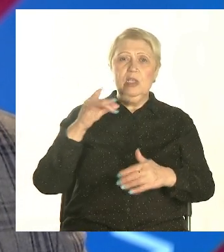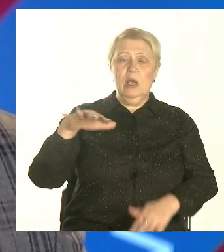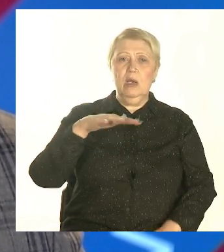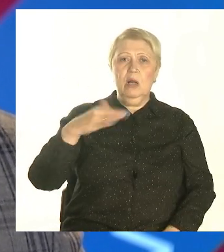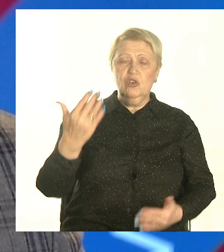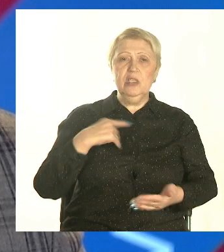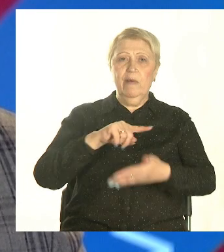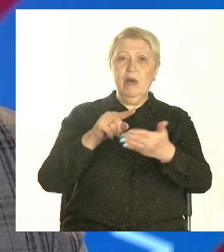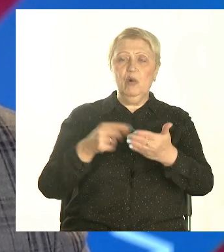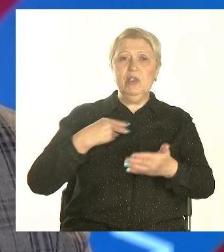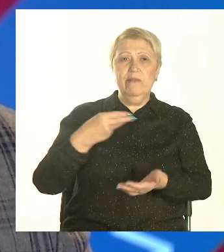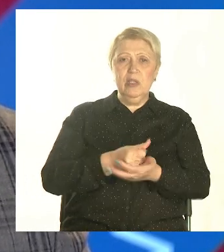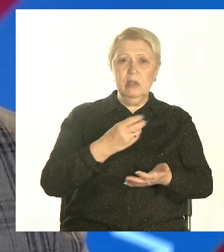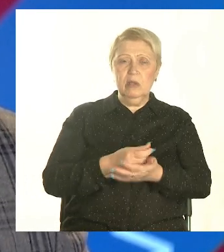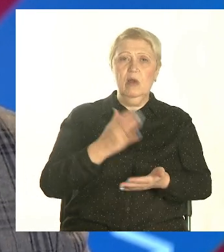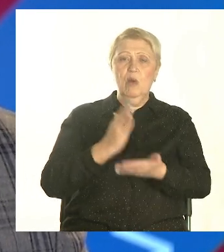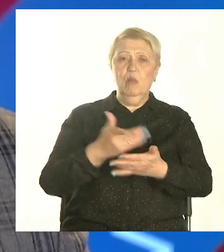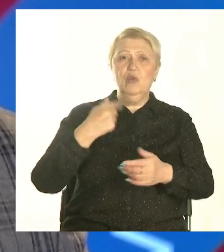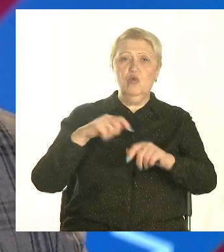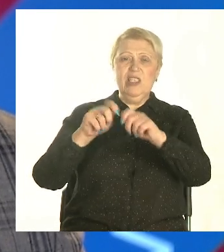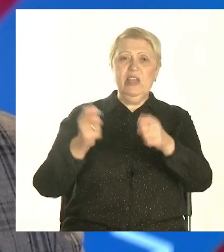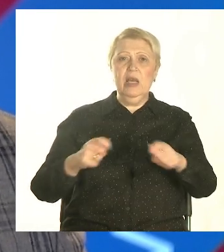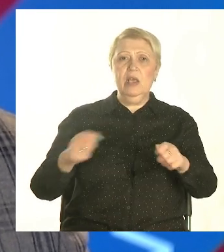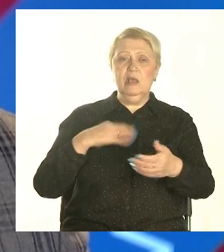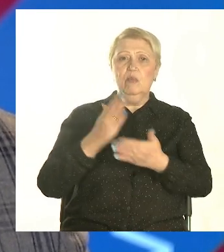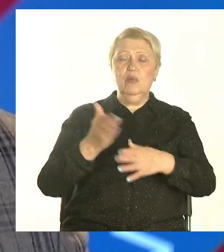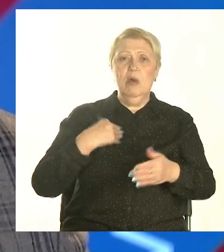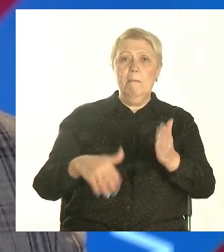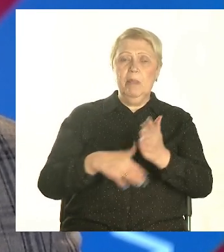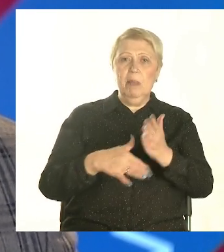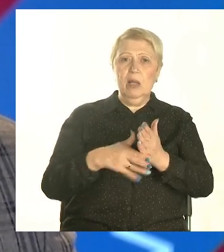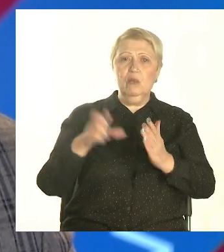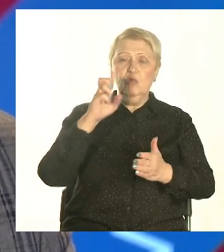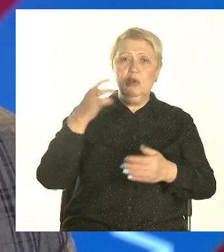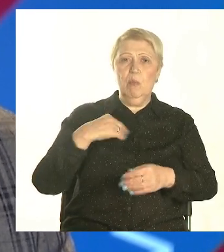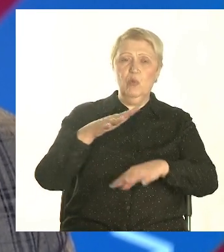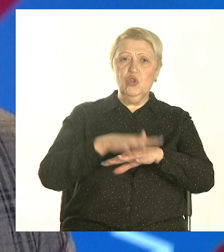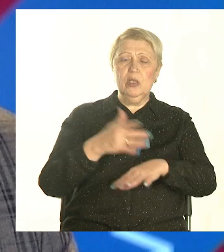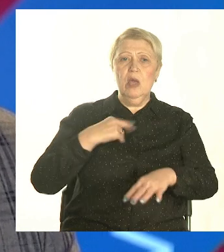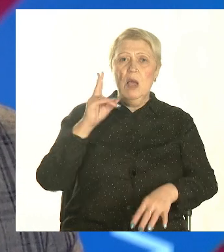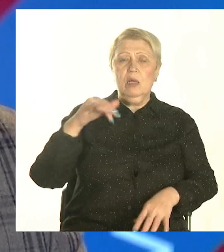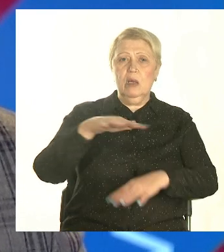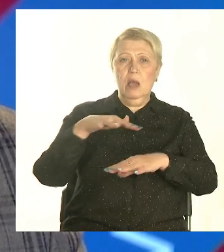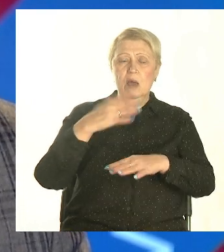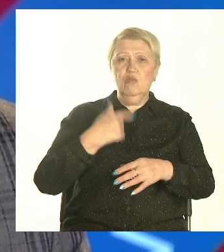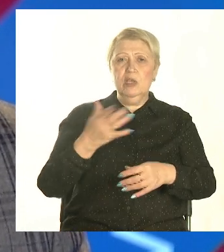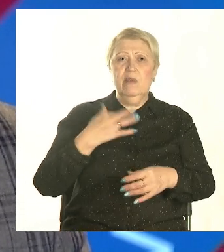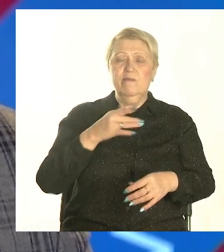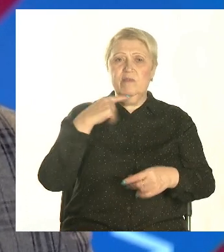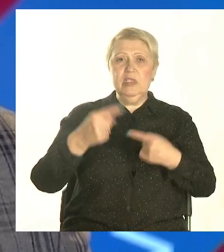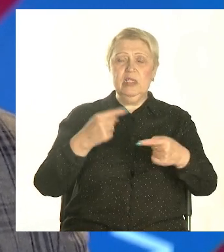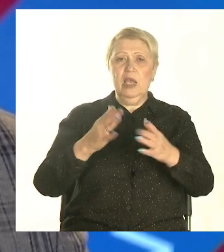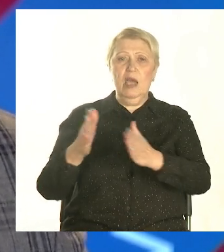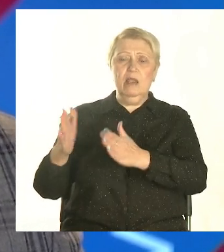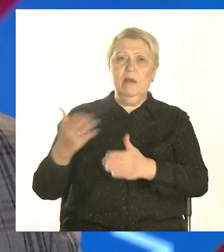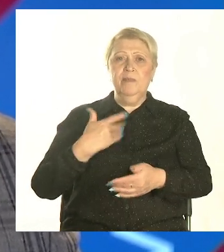мы очень ждем сегодня, что федерация будет помогать, потому что бюджеты края и муниципалитетов сегодня не в состоянии покрыть вот такой